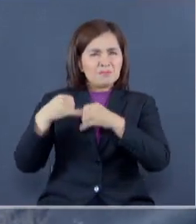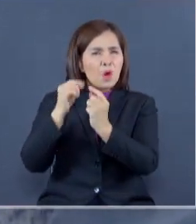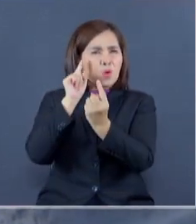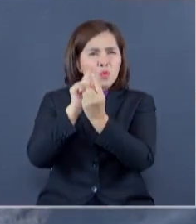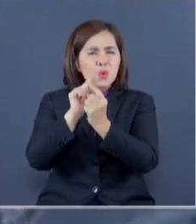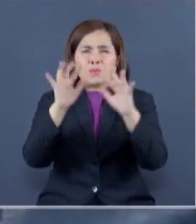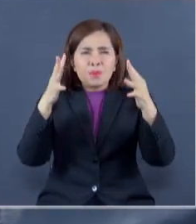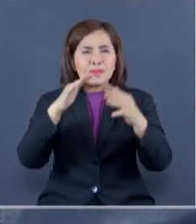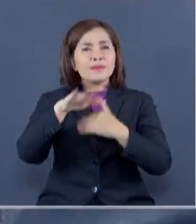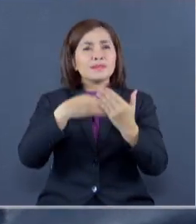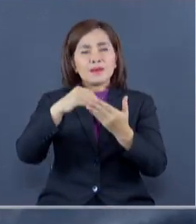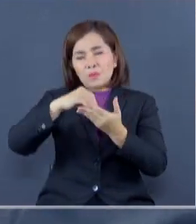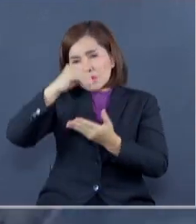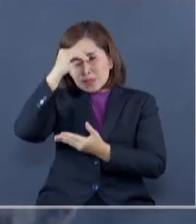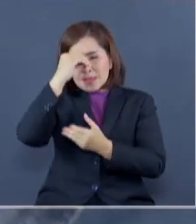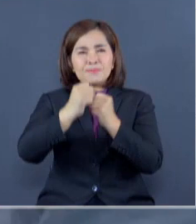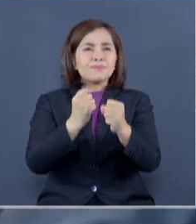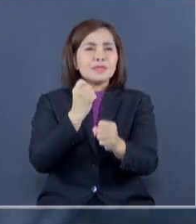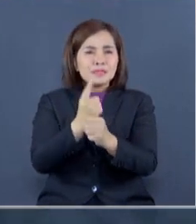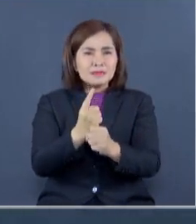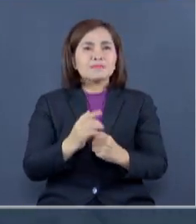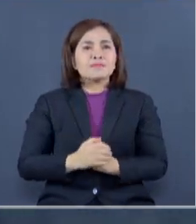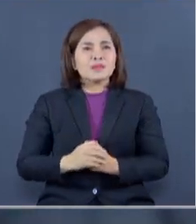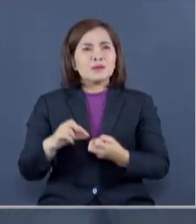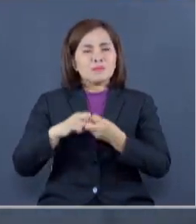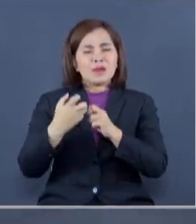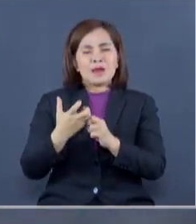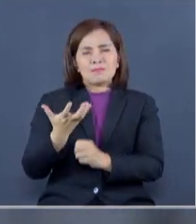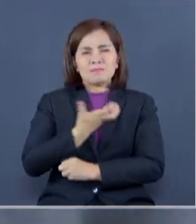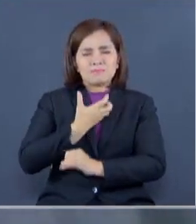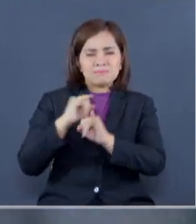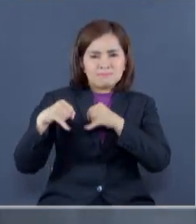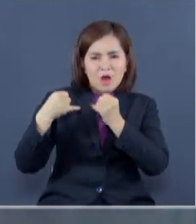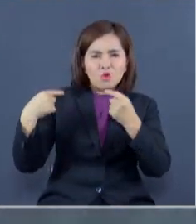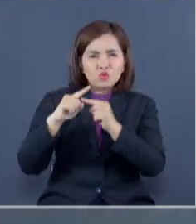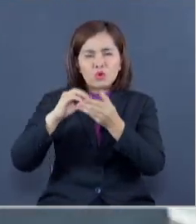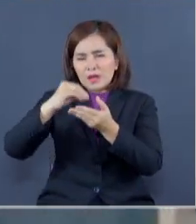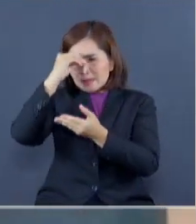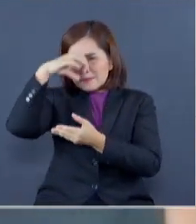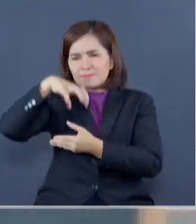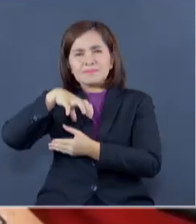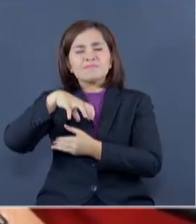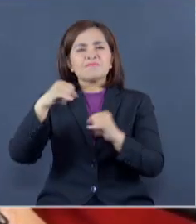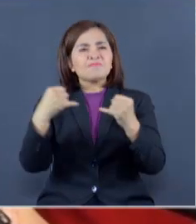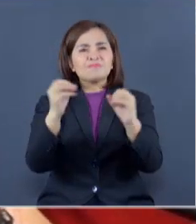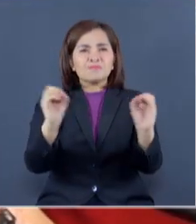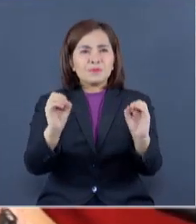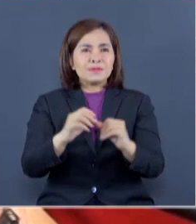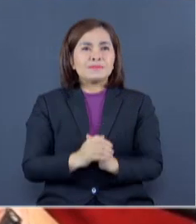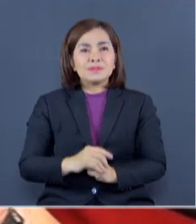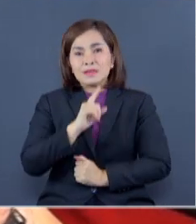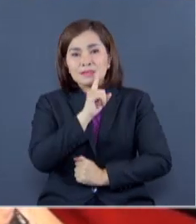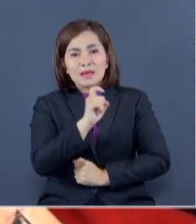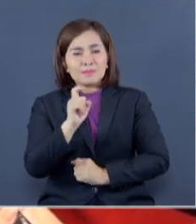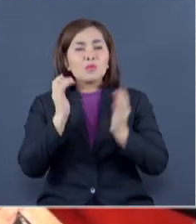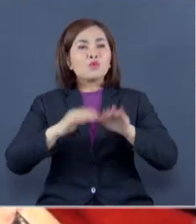ทั้งหมดเนี่ยเพิ่งเป็นนักศึกษาปีหนึ่งแล้วก็ไม่ได้มีความขัดแย้งเรื่องสถาบันค่ะ มีการสอบ